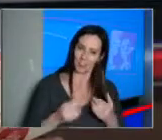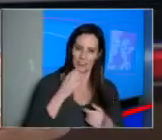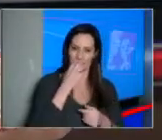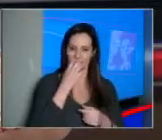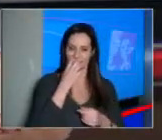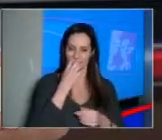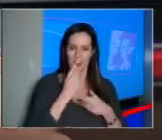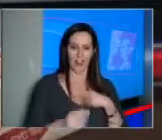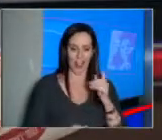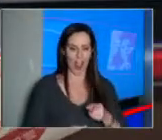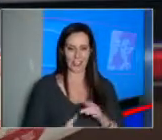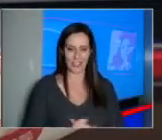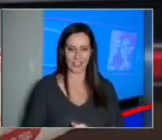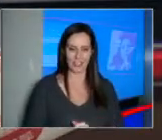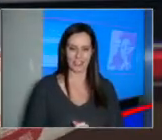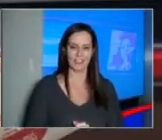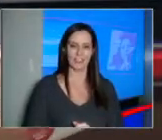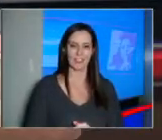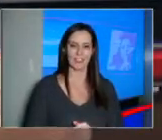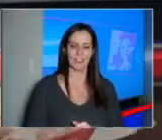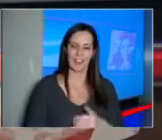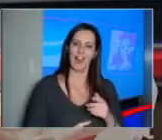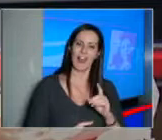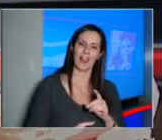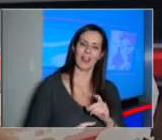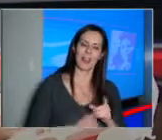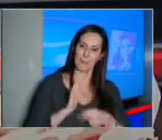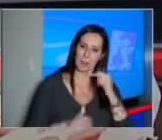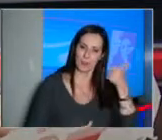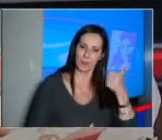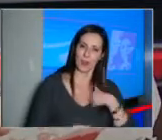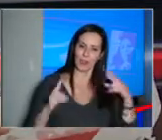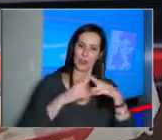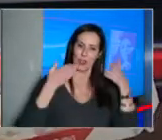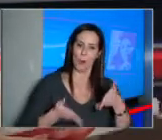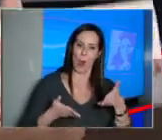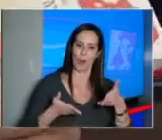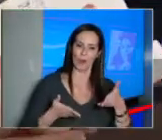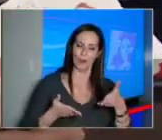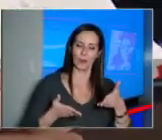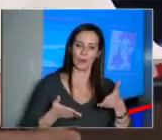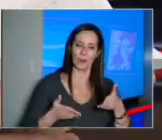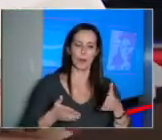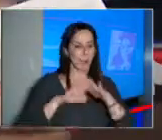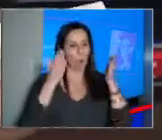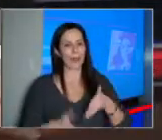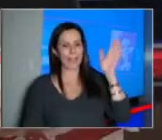טוב. אנחנו צריכים גילוי נאות, נכון? וואלה, ועוד איך. פעם ראשונה שאנחנו נפגשים פה. באולפן, כן, עם מצלמות. בדרך כלל אנחנו נפגשים